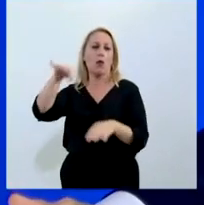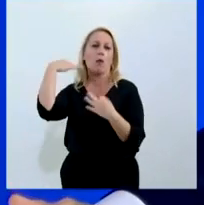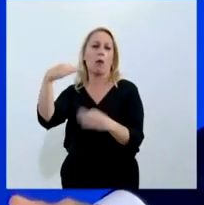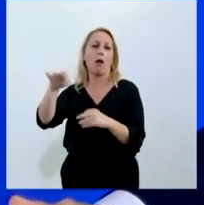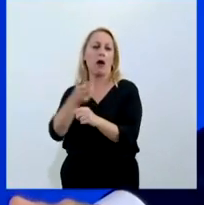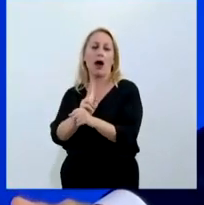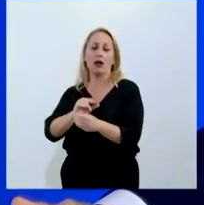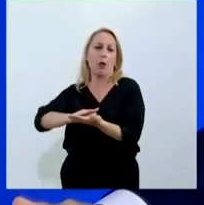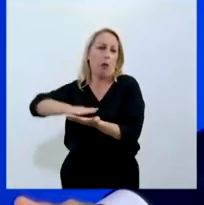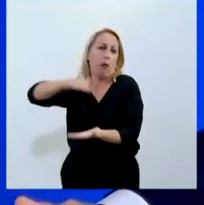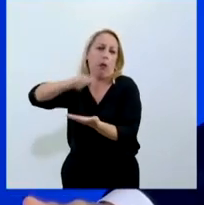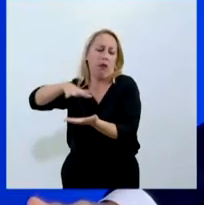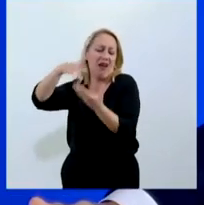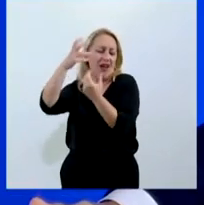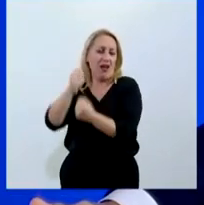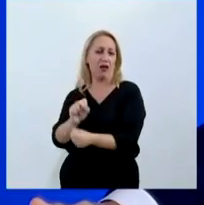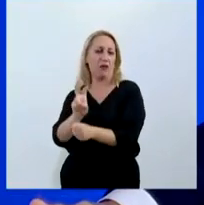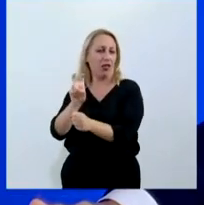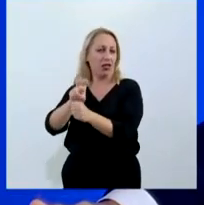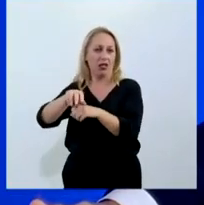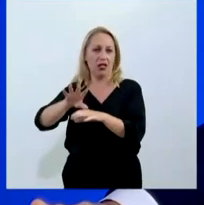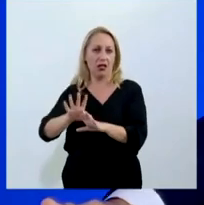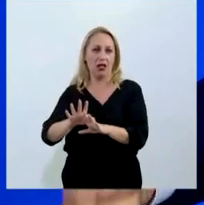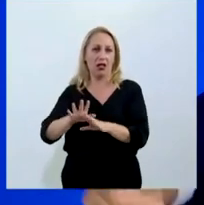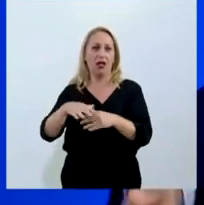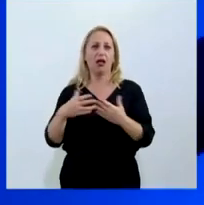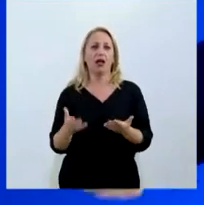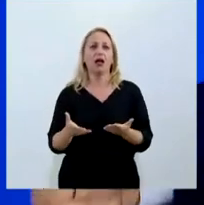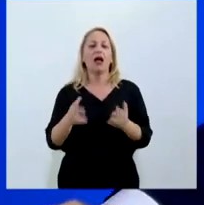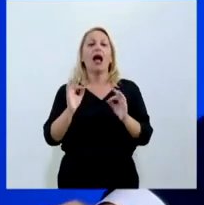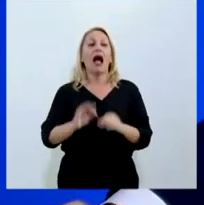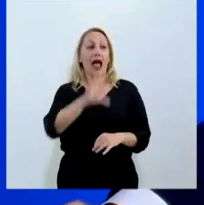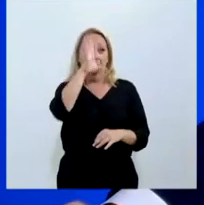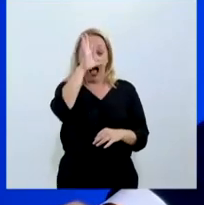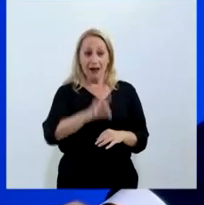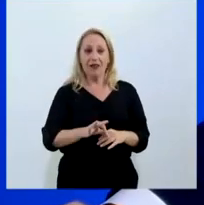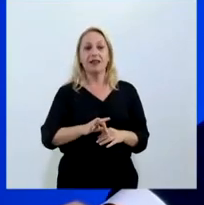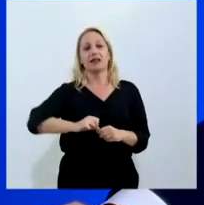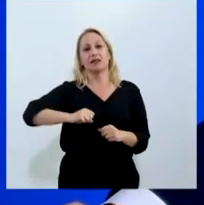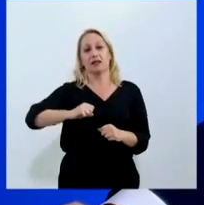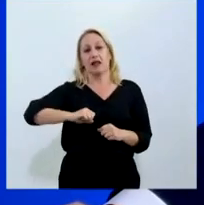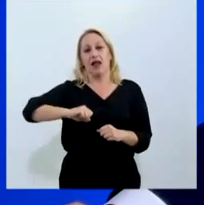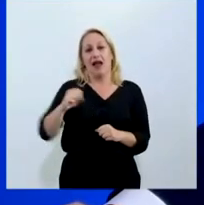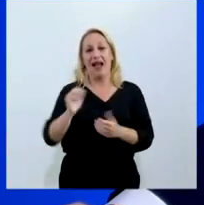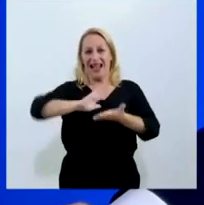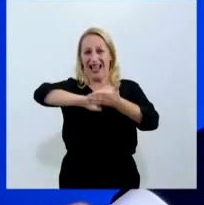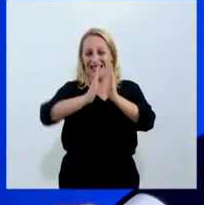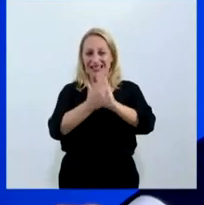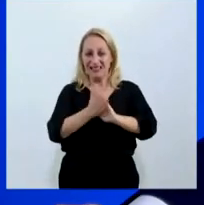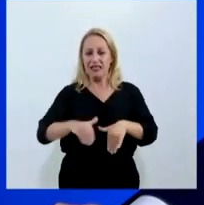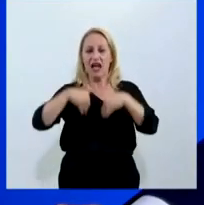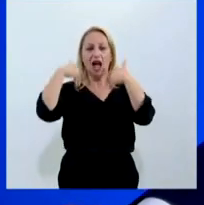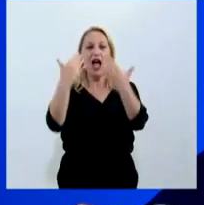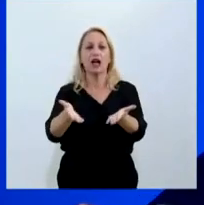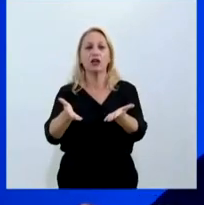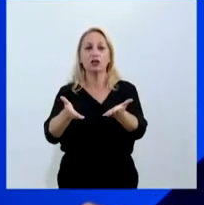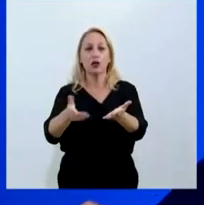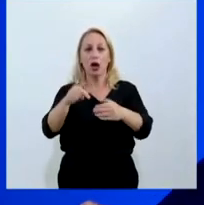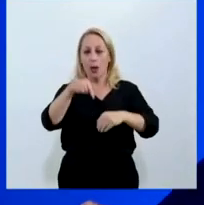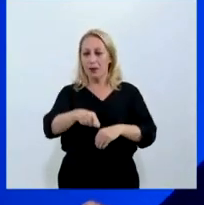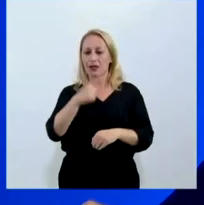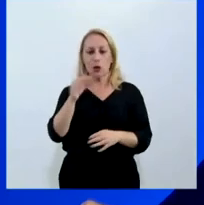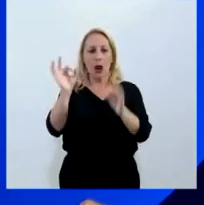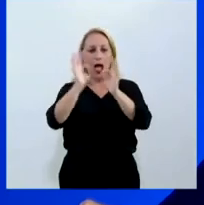σχέδια. Αλλά θα στηρίζονται σε πραγματικές ασκήσεις, οι οποίες θα έχουν γίνει στο πεδίο. Δεν κάνουμε αρκετές ασκήσεις σήμερα για